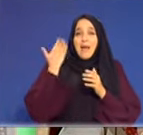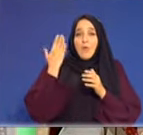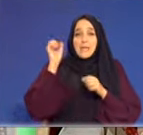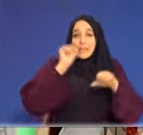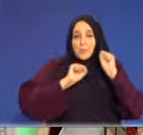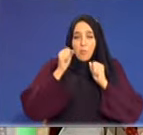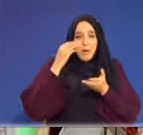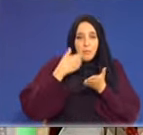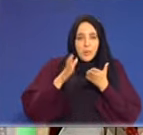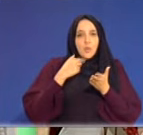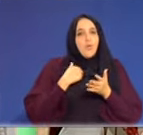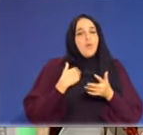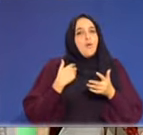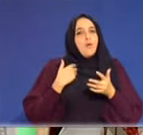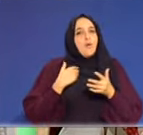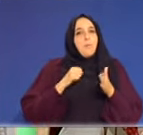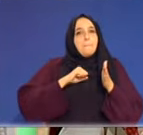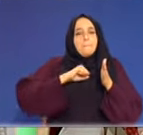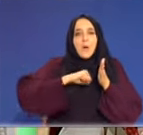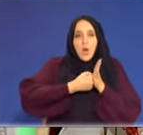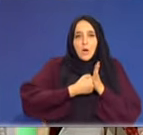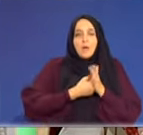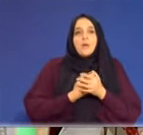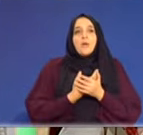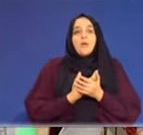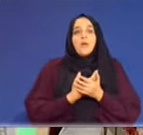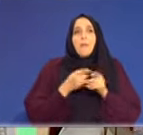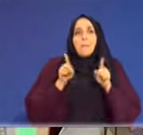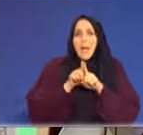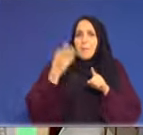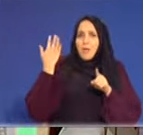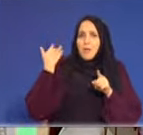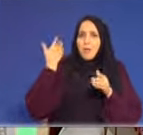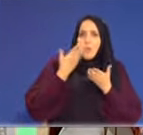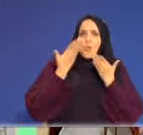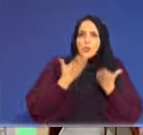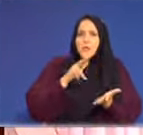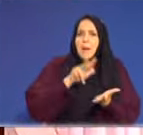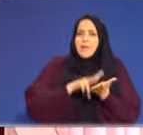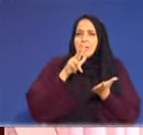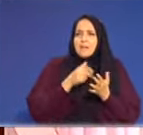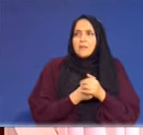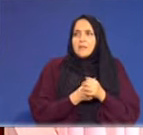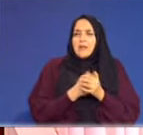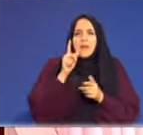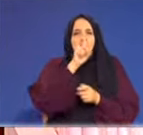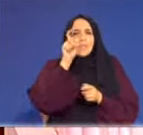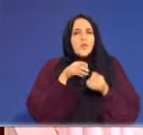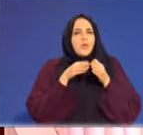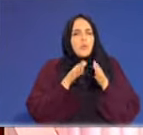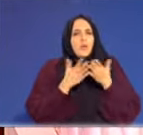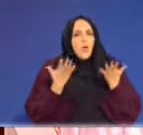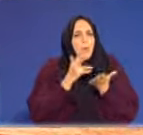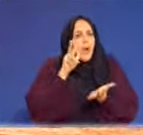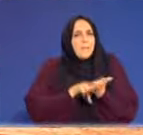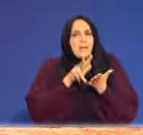سبتمبر. نعم. هذه هي طبقتها اليوم. طب تاع اليوم كيف طبقت دكتور؟ ربما الشيخ سعيد بويزري